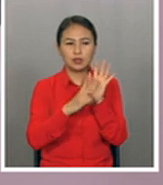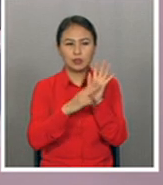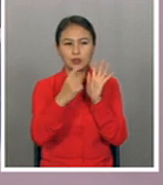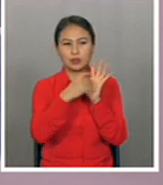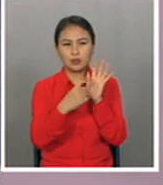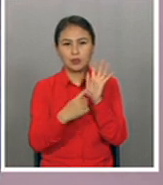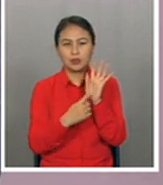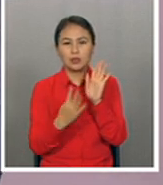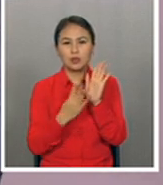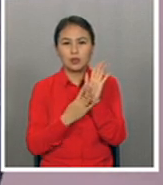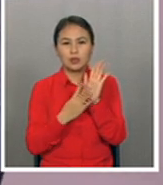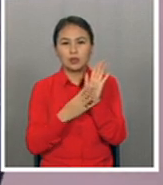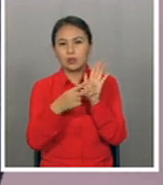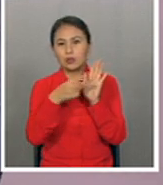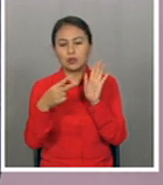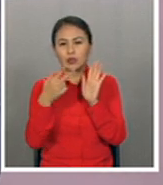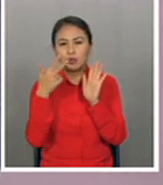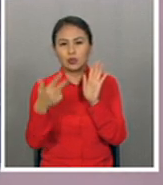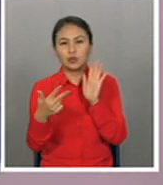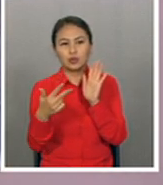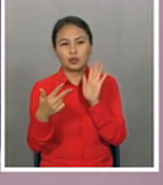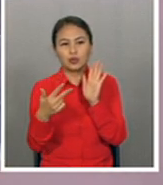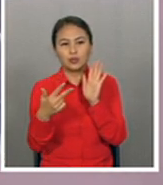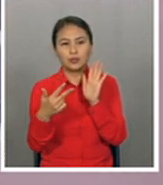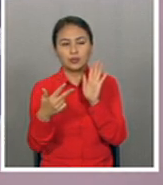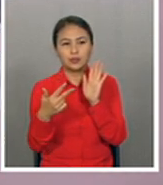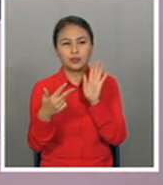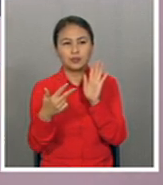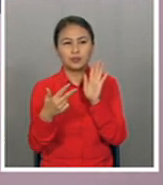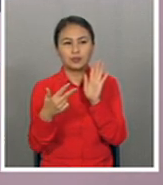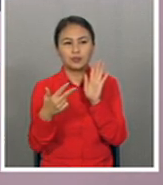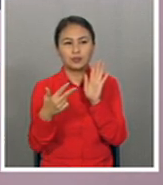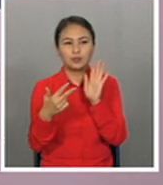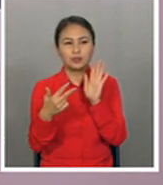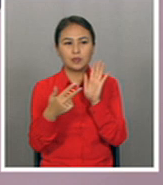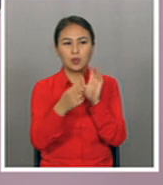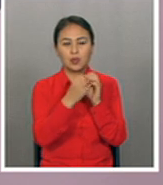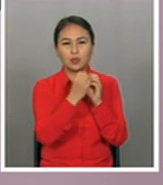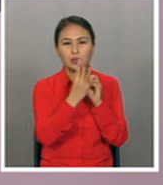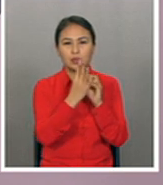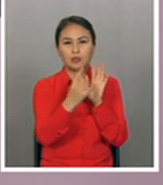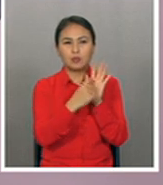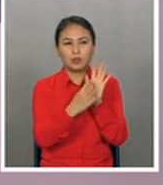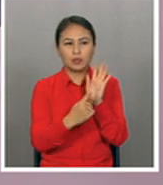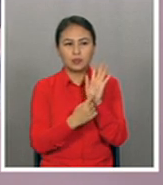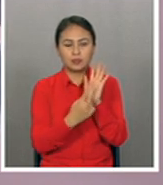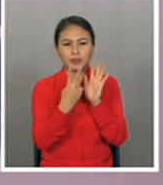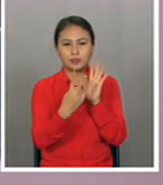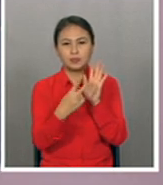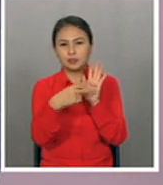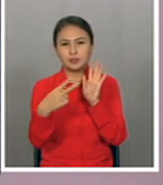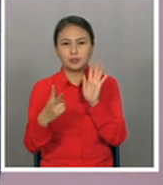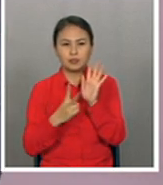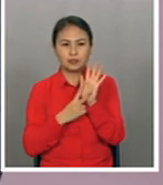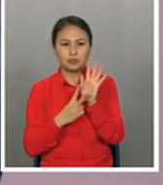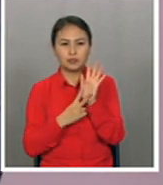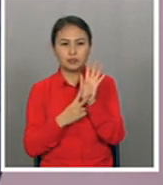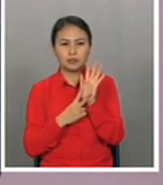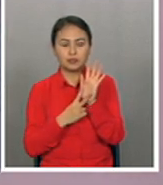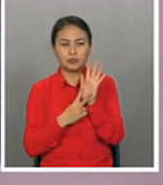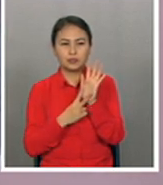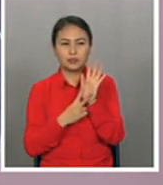27 мен 9-дың бөліндісінің мәні 3-ке тең болады. 14 пен 2-нің бөліндісінің